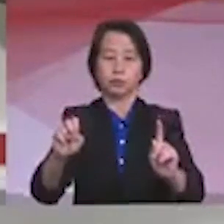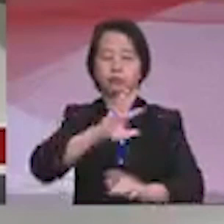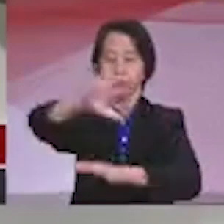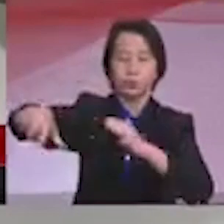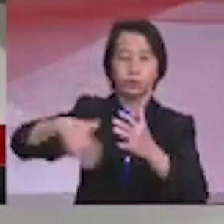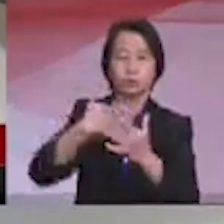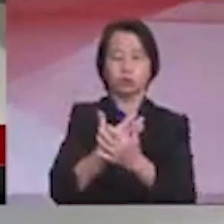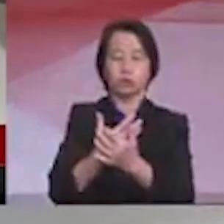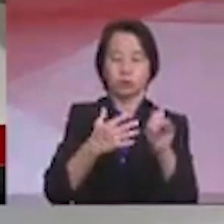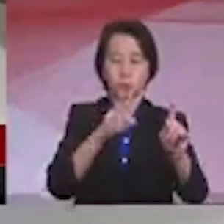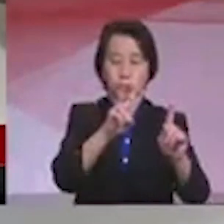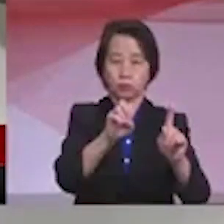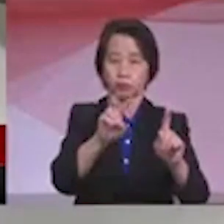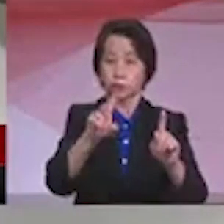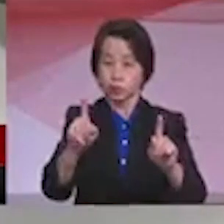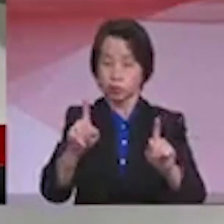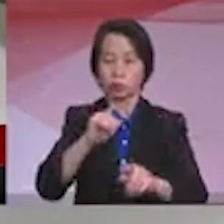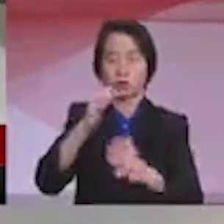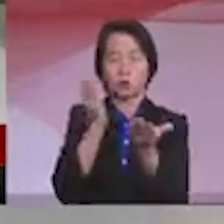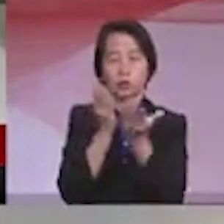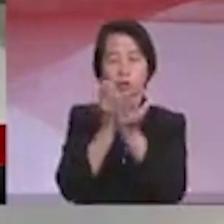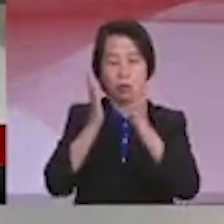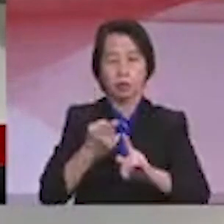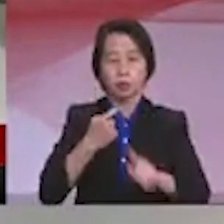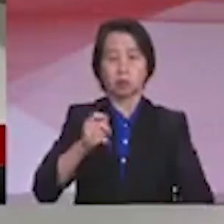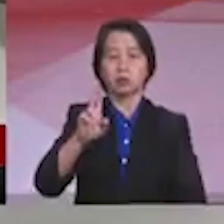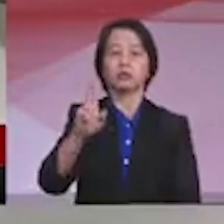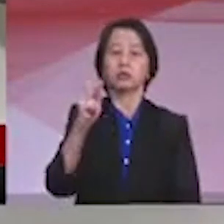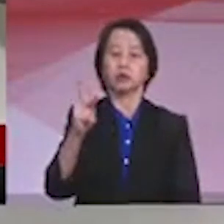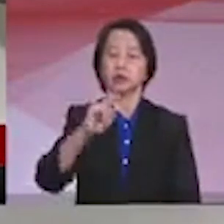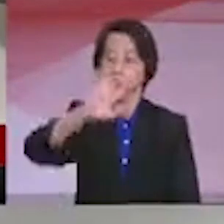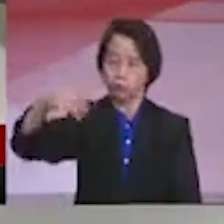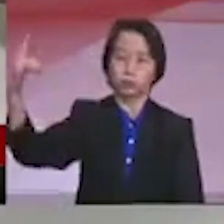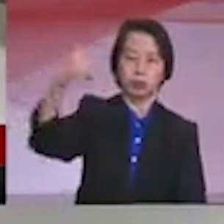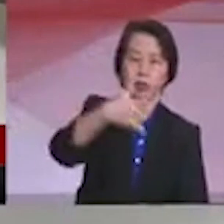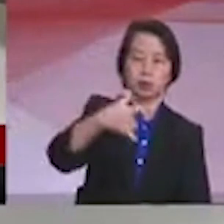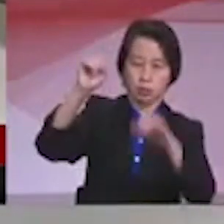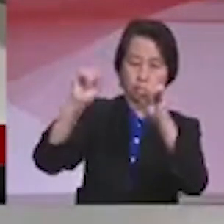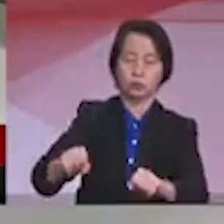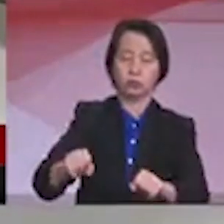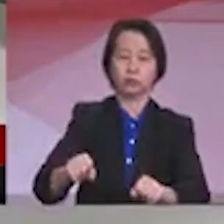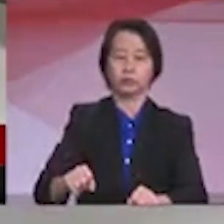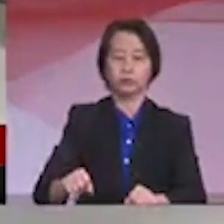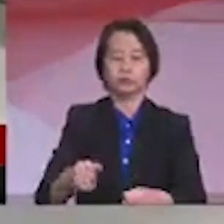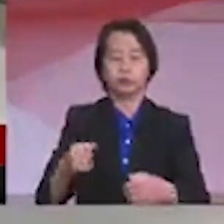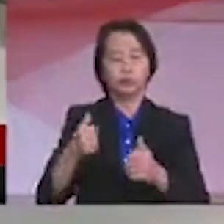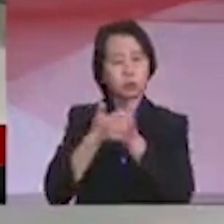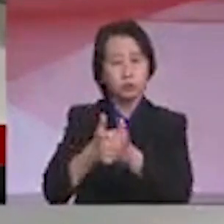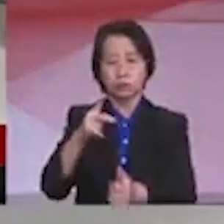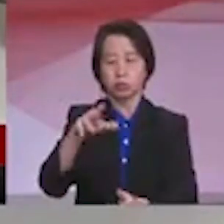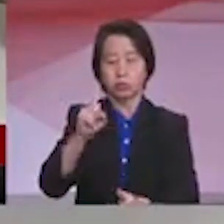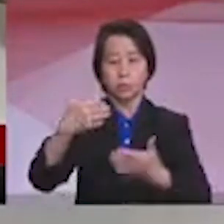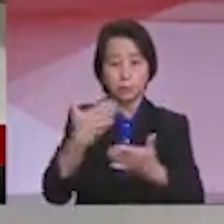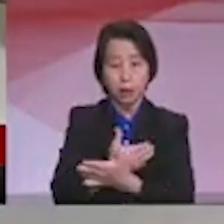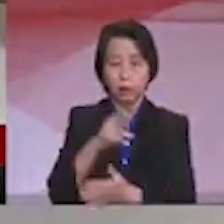Semua kecuali pelajar daripada UK, daripada United Kingdom. Berdasarkan kes yang terbaru di